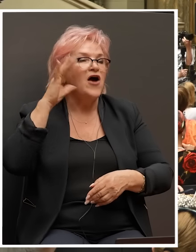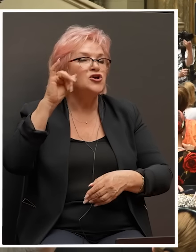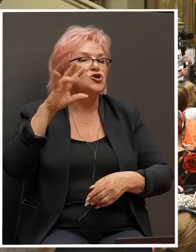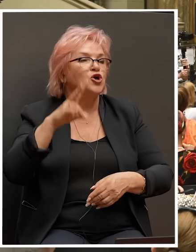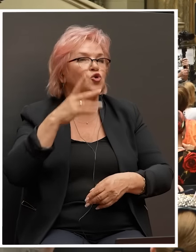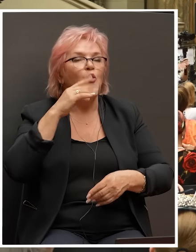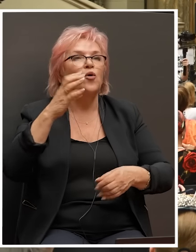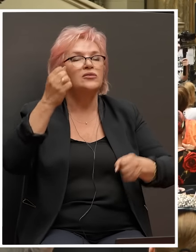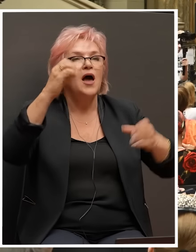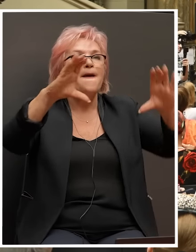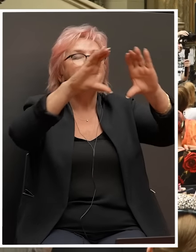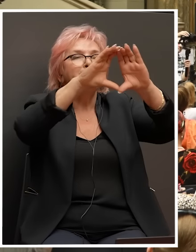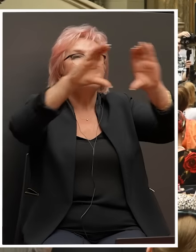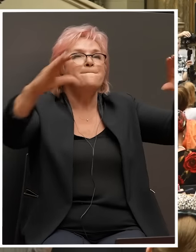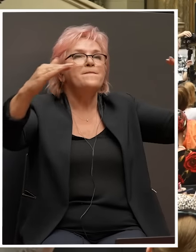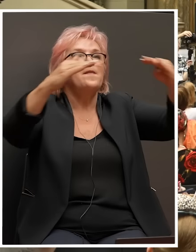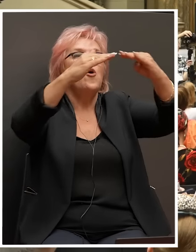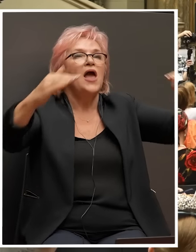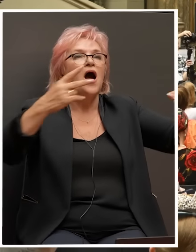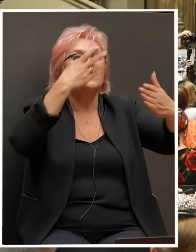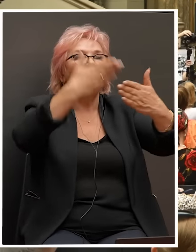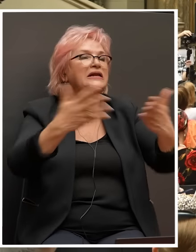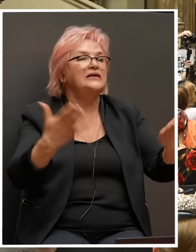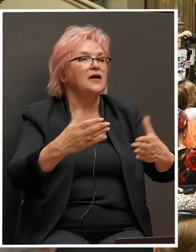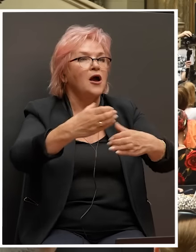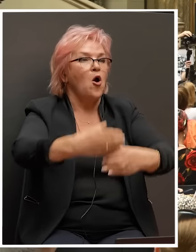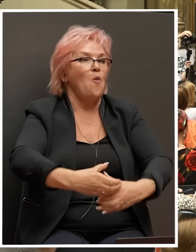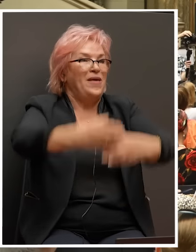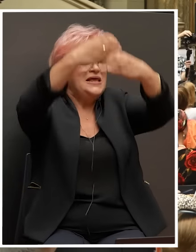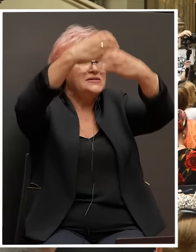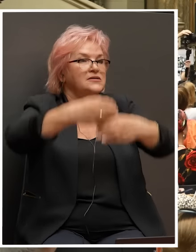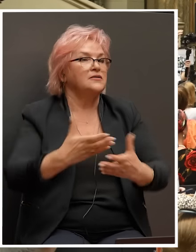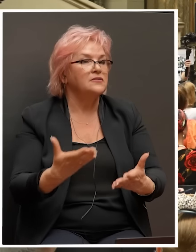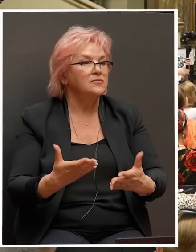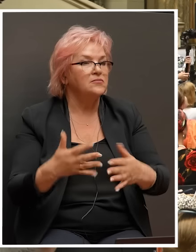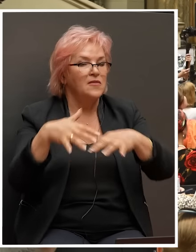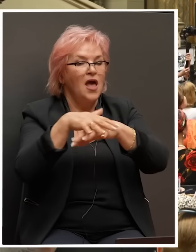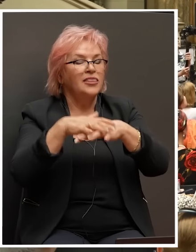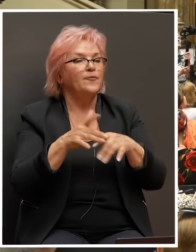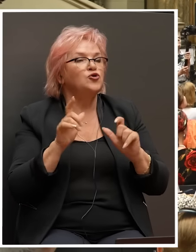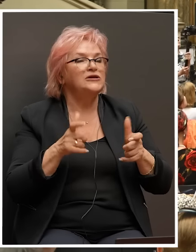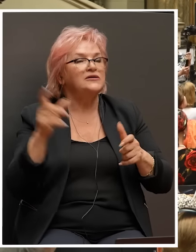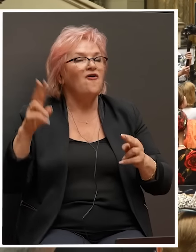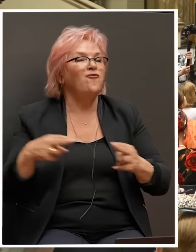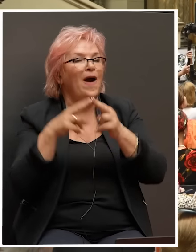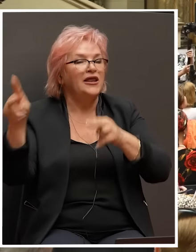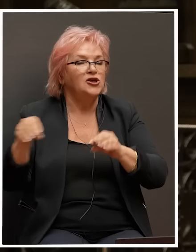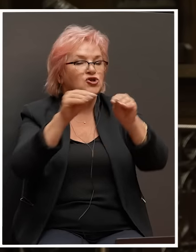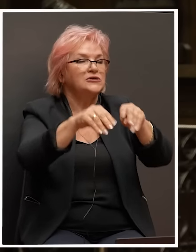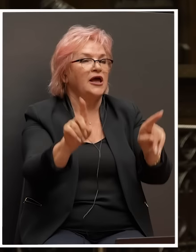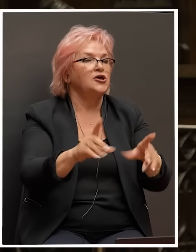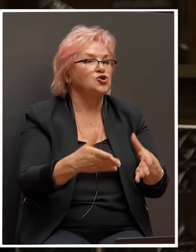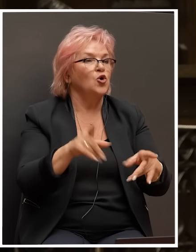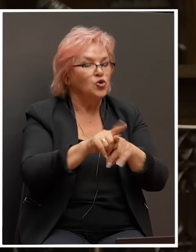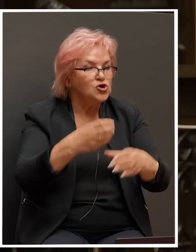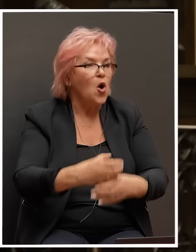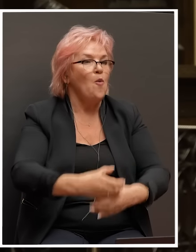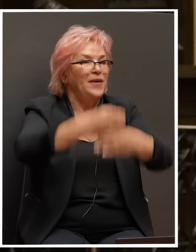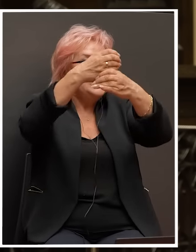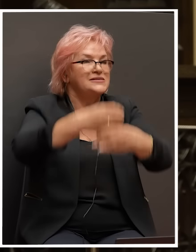Вашингтона? Обелиск. На площади Согласия в Париже что стоит?